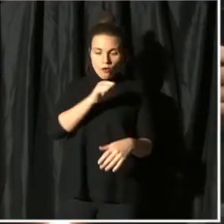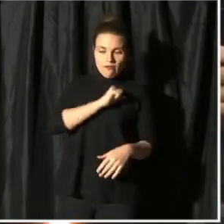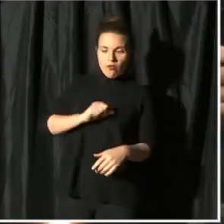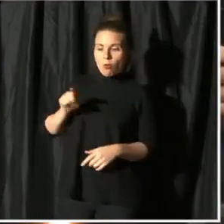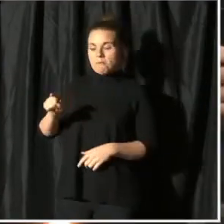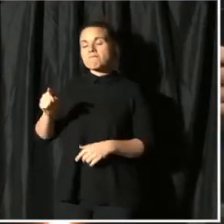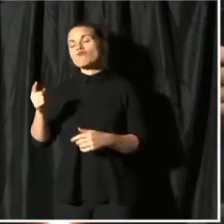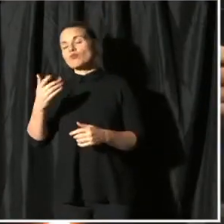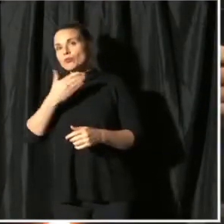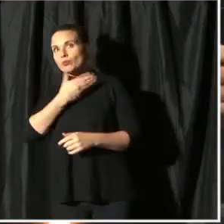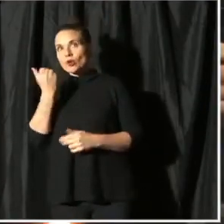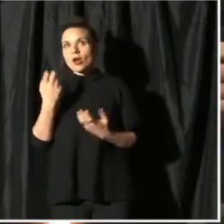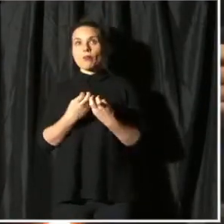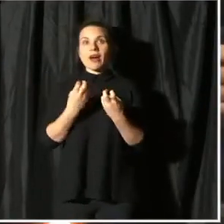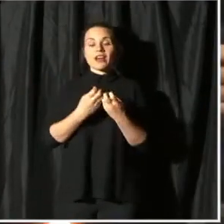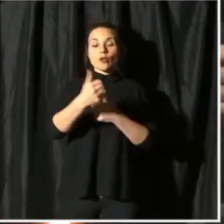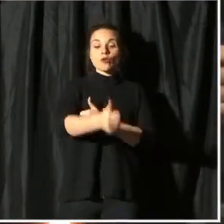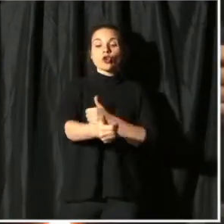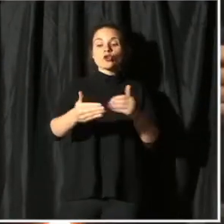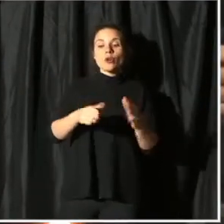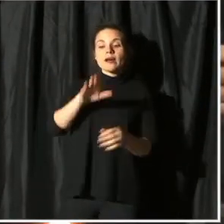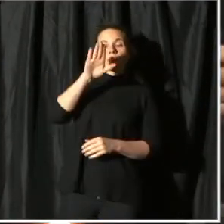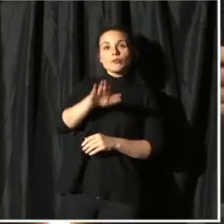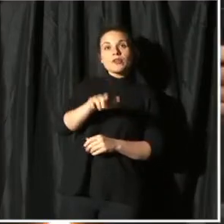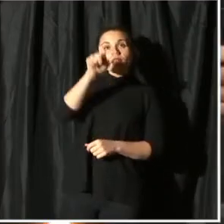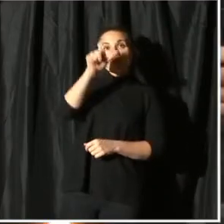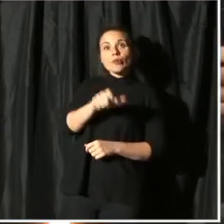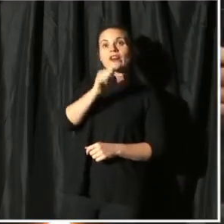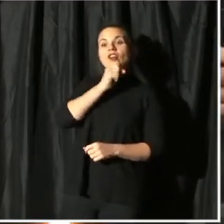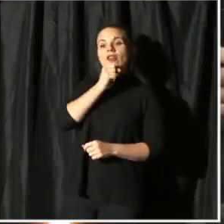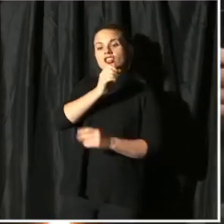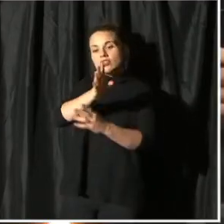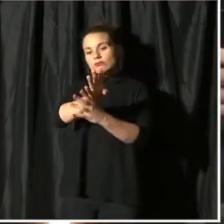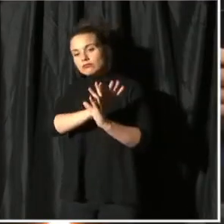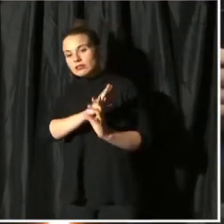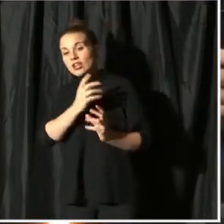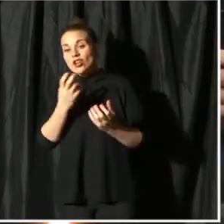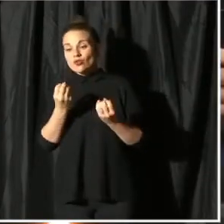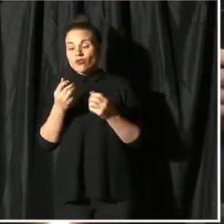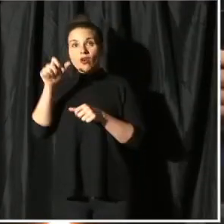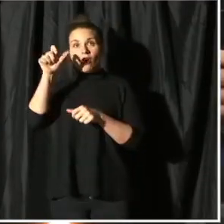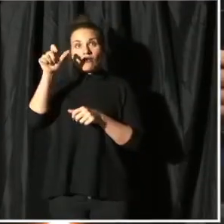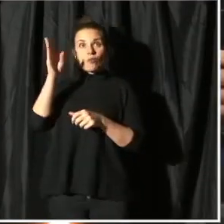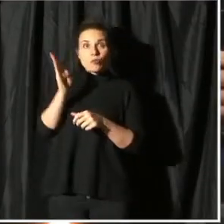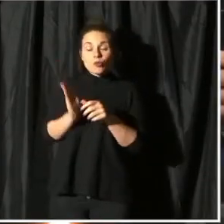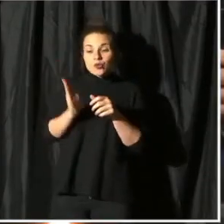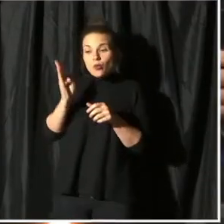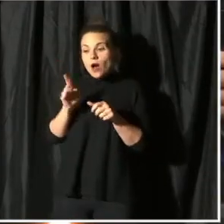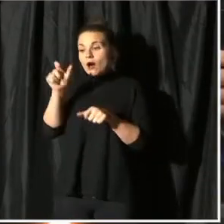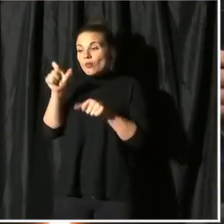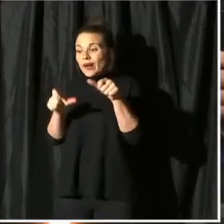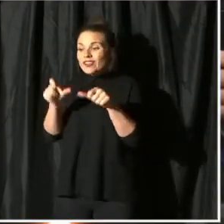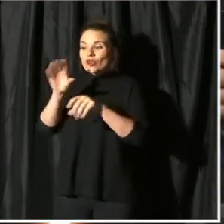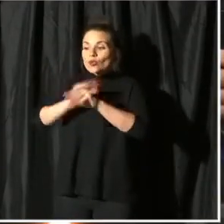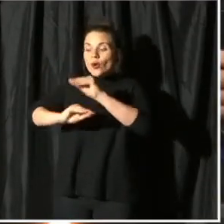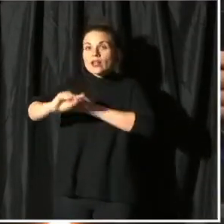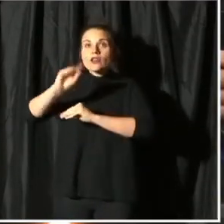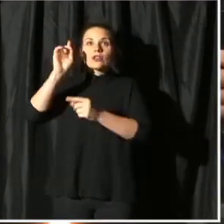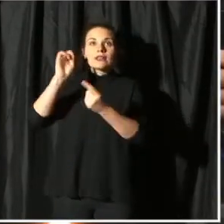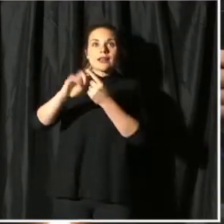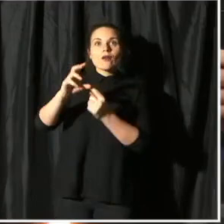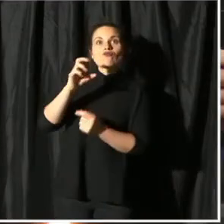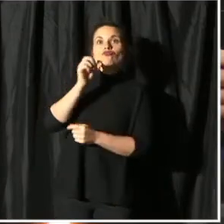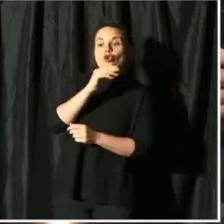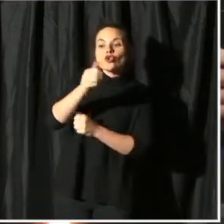d'autres par exemple la gériatrie souvent quand on a besoin de soignants dans un service de soins d'urgence ou de neurologie choses comme ça